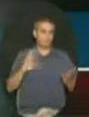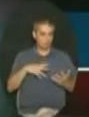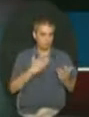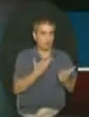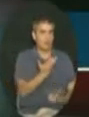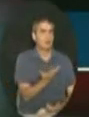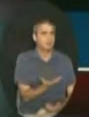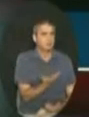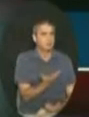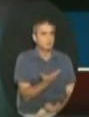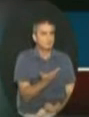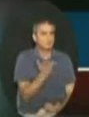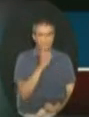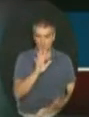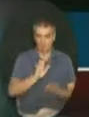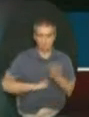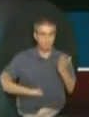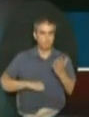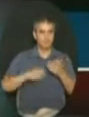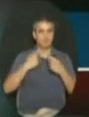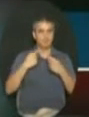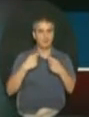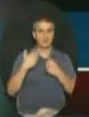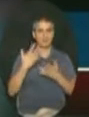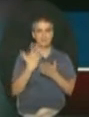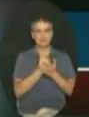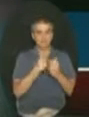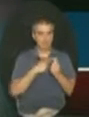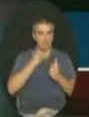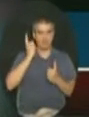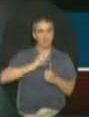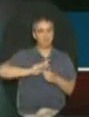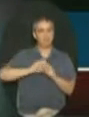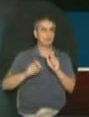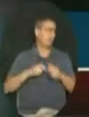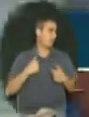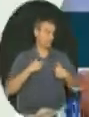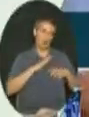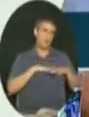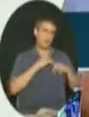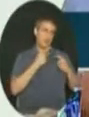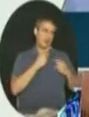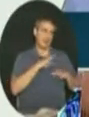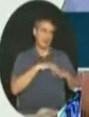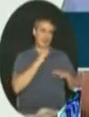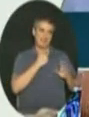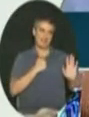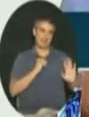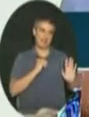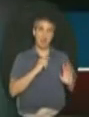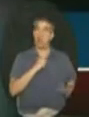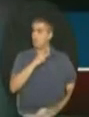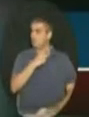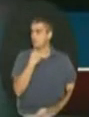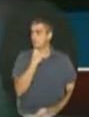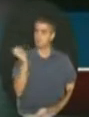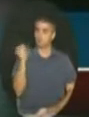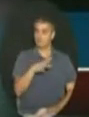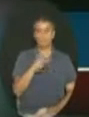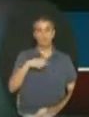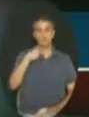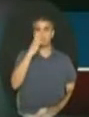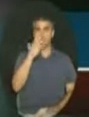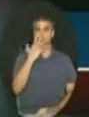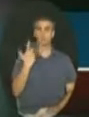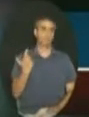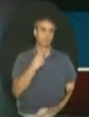לך כלים הרי לשלול מחברי כנסת שכר, להטיל עליהם סנקציות. לא, אבל אני אומרת, כאילו, אתה אומר הם יבואו אז גם